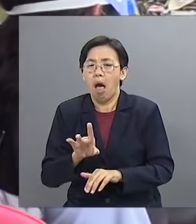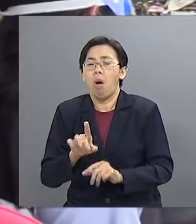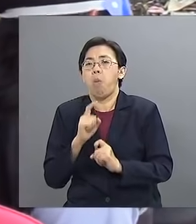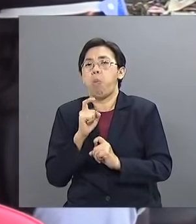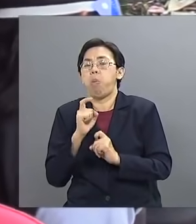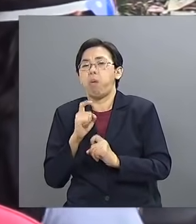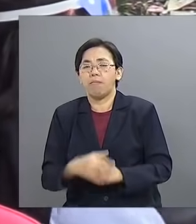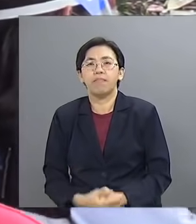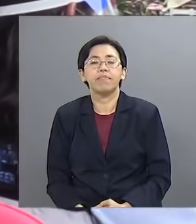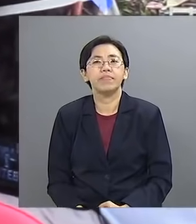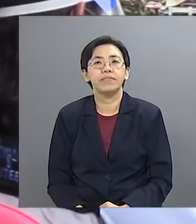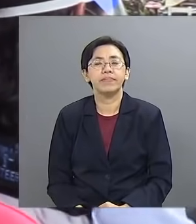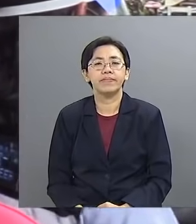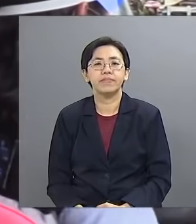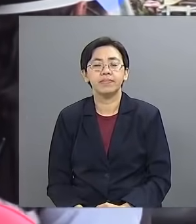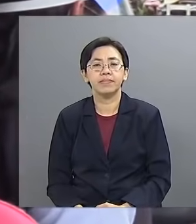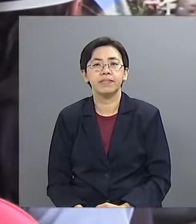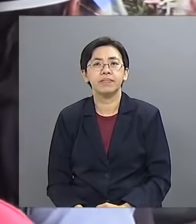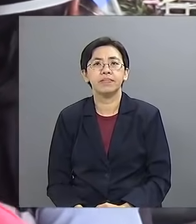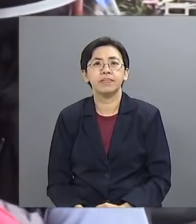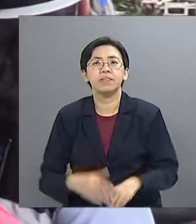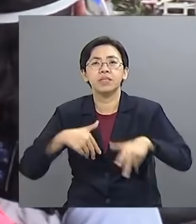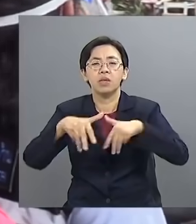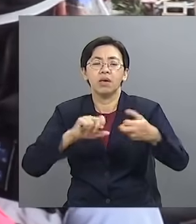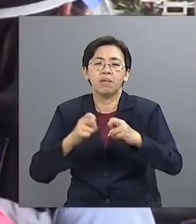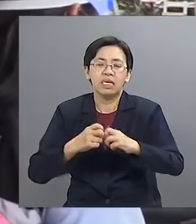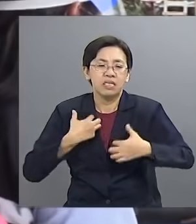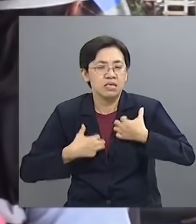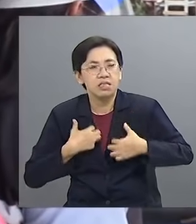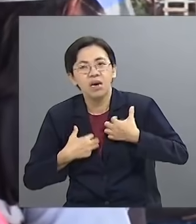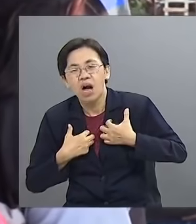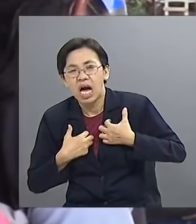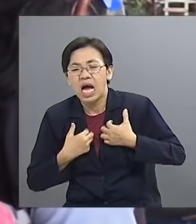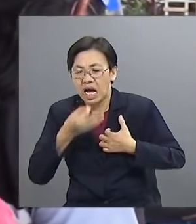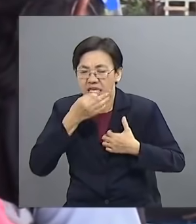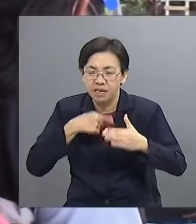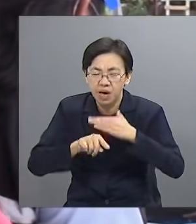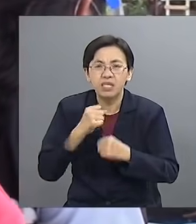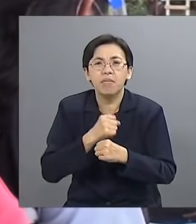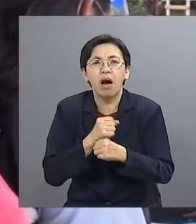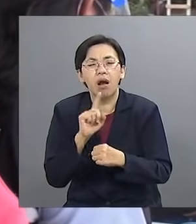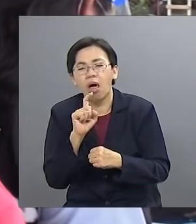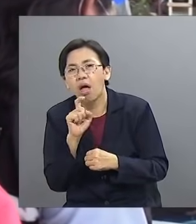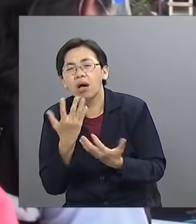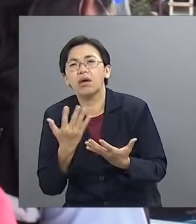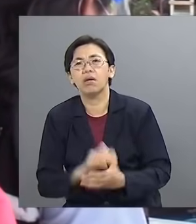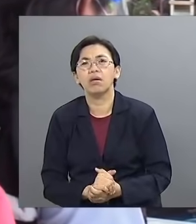ล้วผลกระทบก็ชาวบ้านก็ลำบากหน่อยเพราะออกไปทำงานก็เขารังเกียจนั่นแหละเขาหยุดกันหมดเล